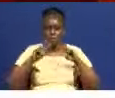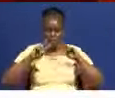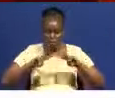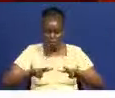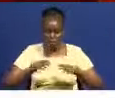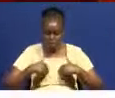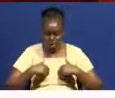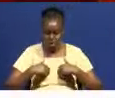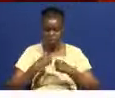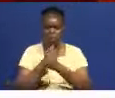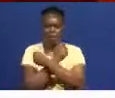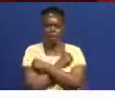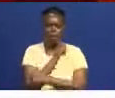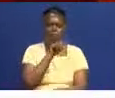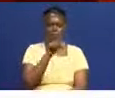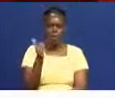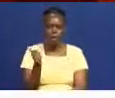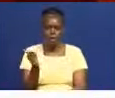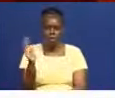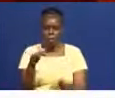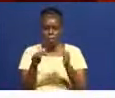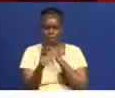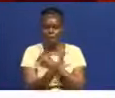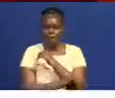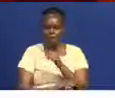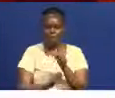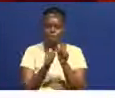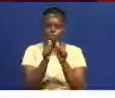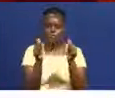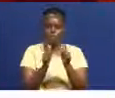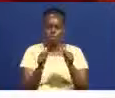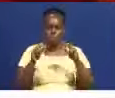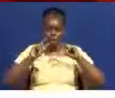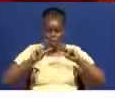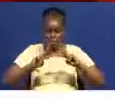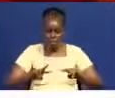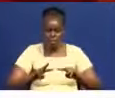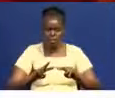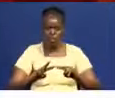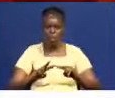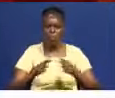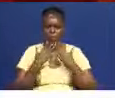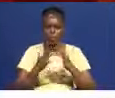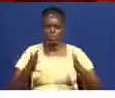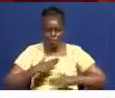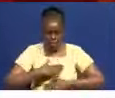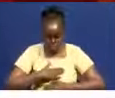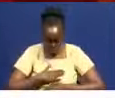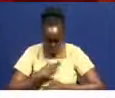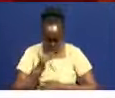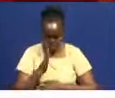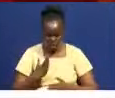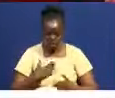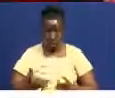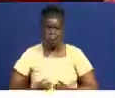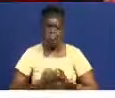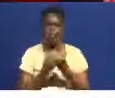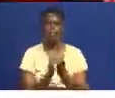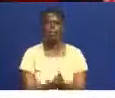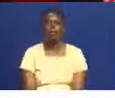amani, tupendane, tuweze kurejesha nchi yetu katika njia ya amani na mwelekeo. Asante sana Mr. Speaker. Naunga